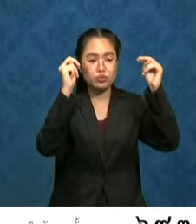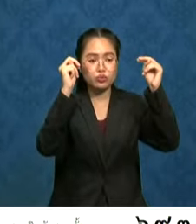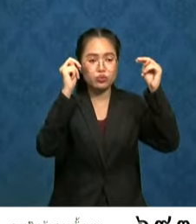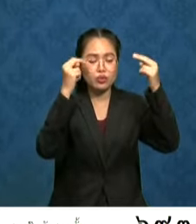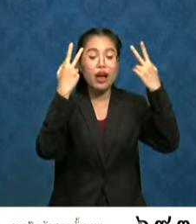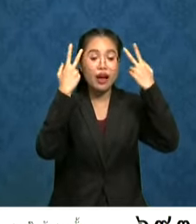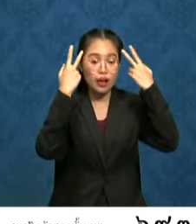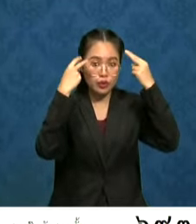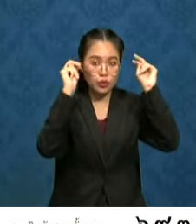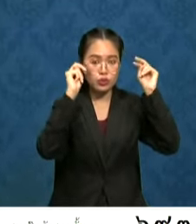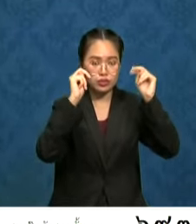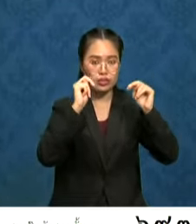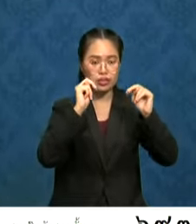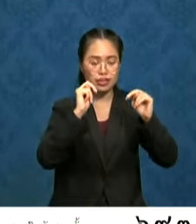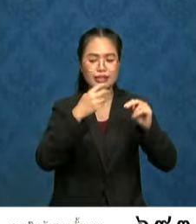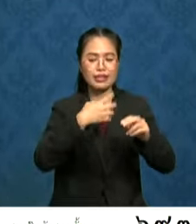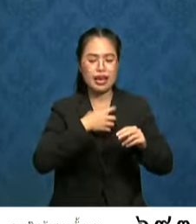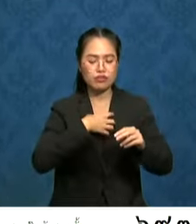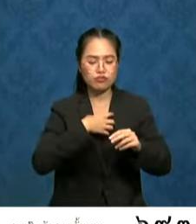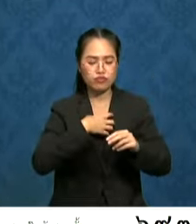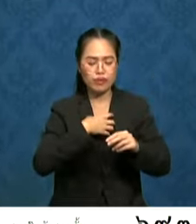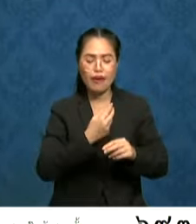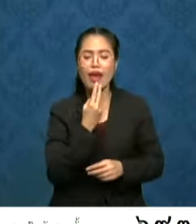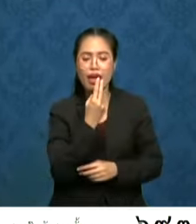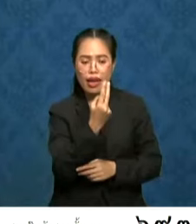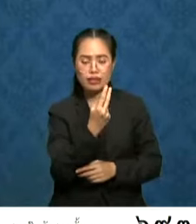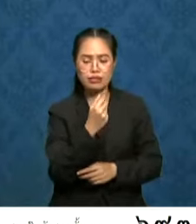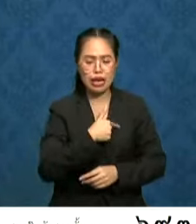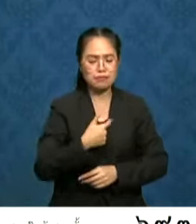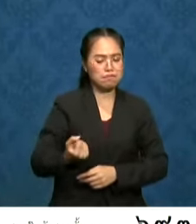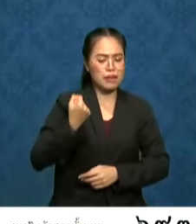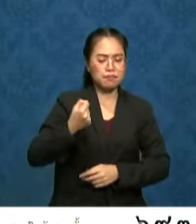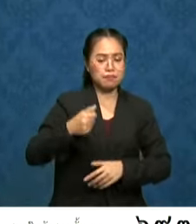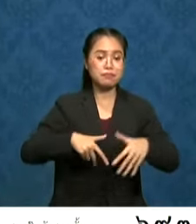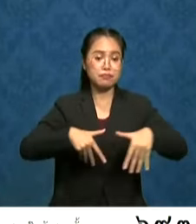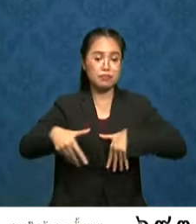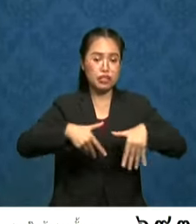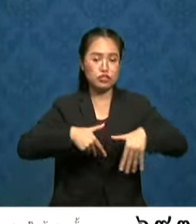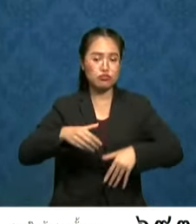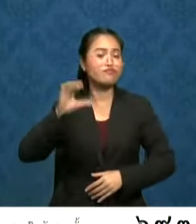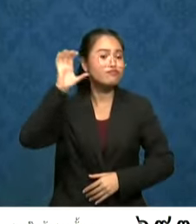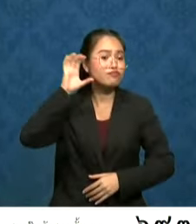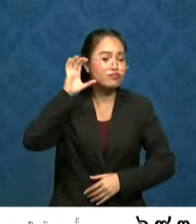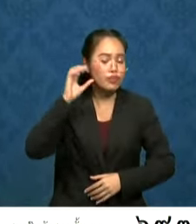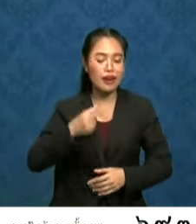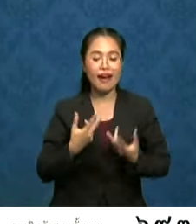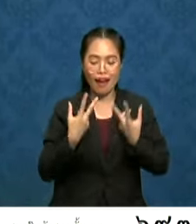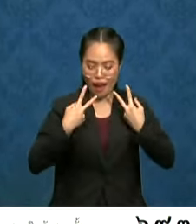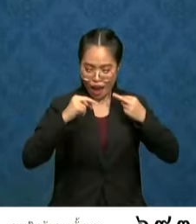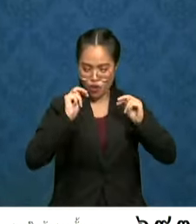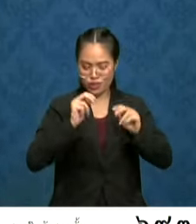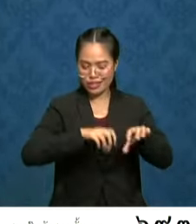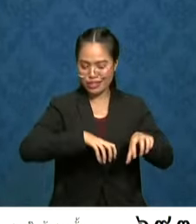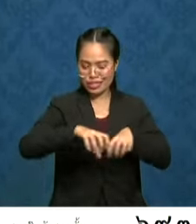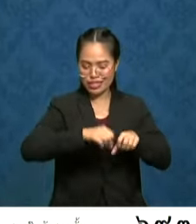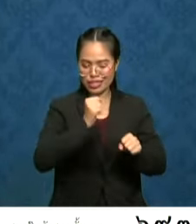ได้สามารถที่จะสร้างความน่าเชื่อถือสร้างความมั่นใจให้กับประชาชนได้ว่าท่านนี่แหละที่จะเป็นคนที่จะดำเนินนโยบายที่แถลงได้